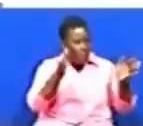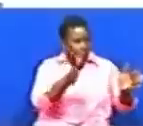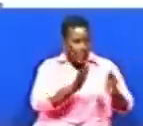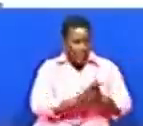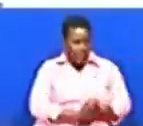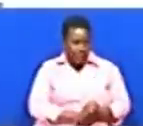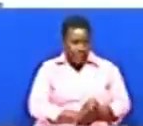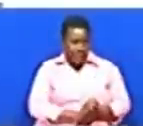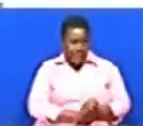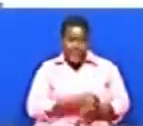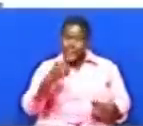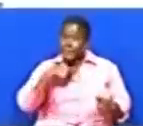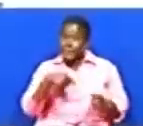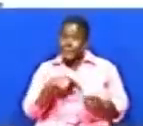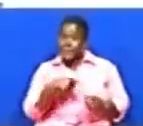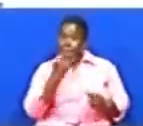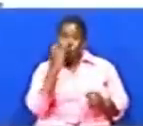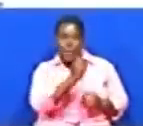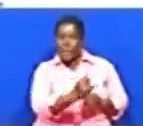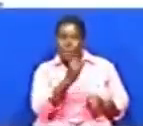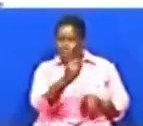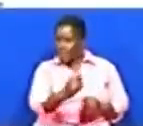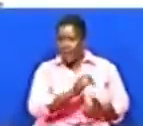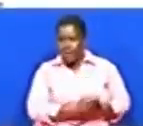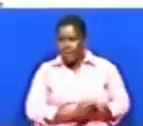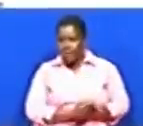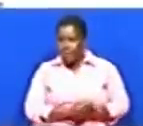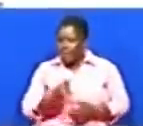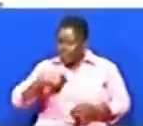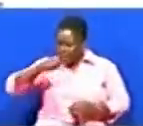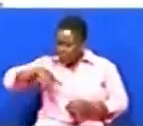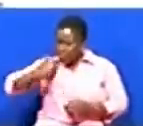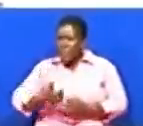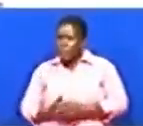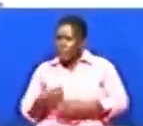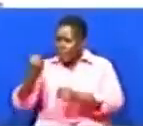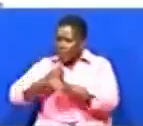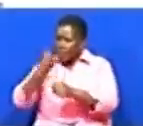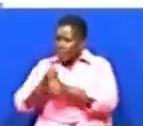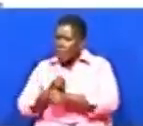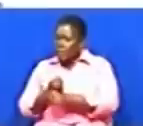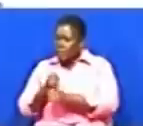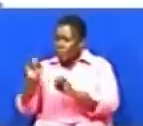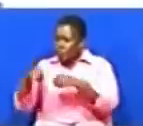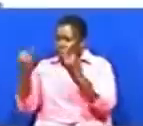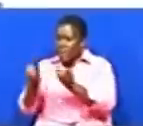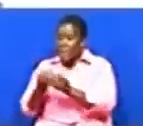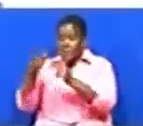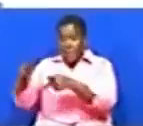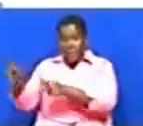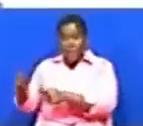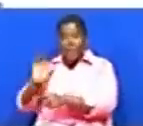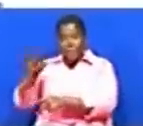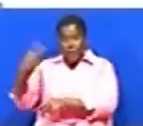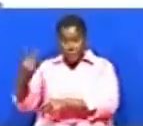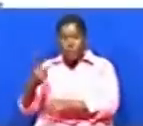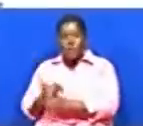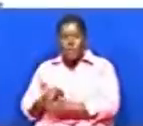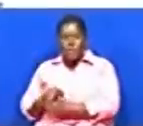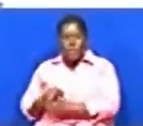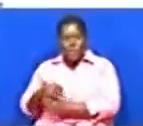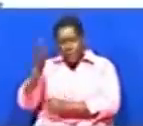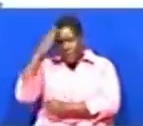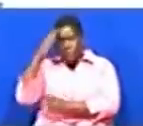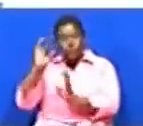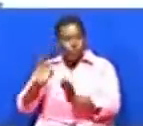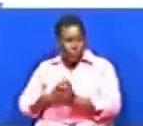kuwabana wafadhili. Hatusemi wasiwape. Bahati nzuri na mimi nimetoka huko kwenye mashirika yasiyo ya serikali. Nimekaa miaka miwili kabla sijaenda